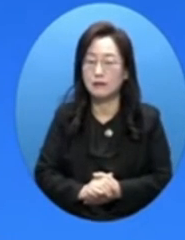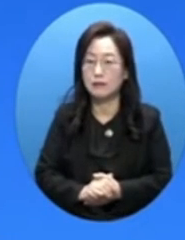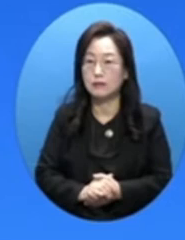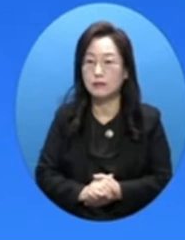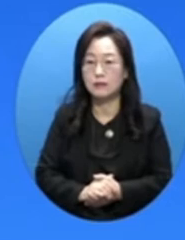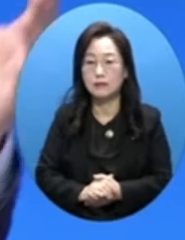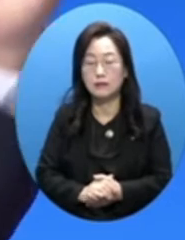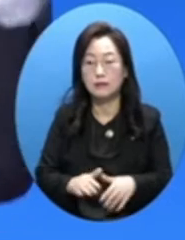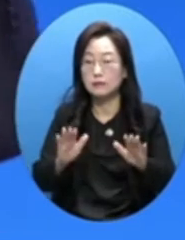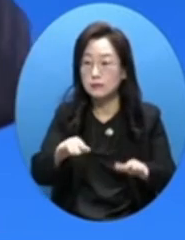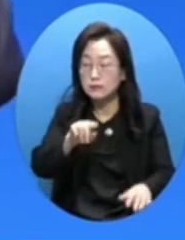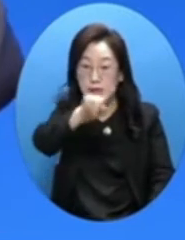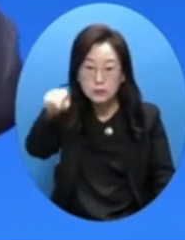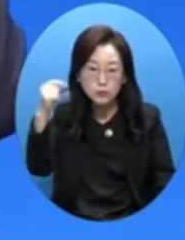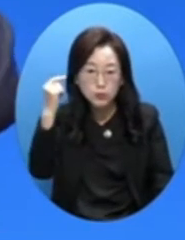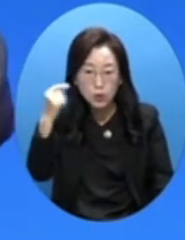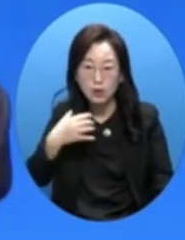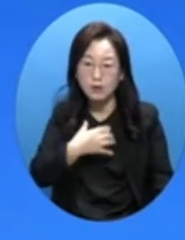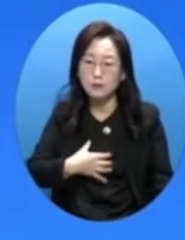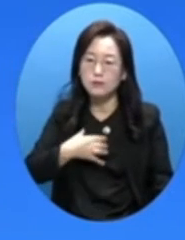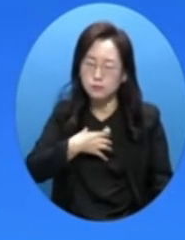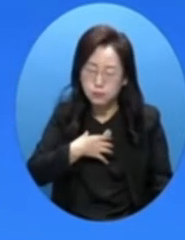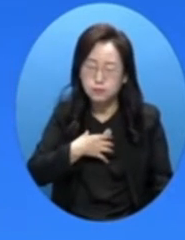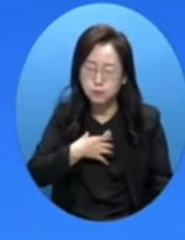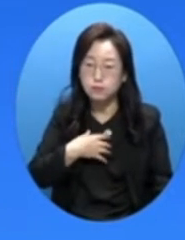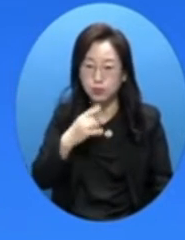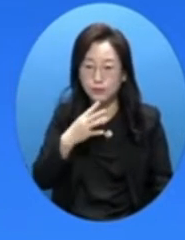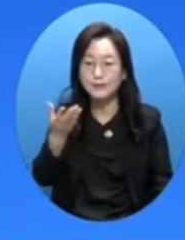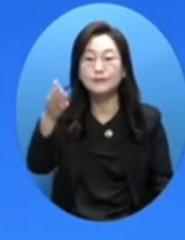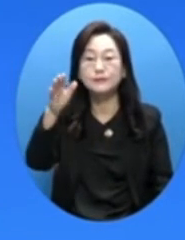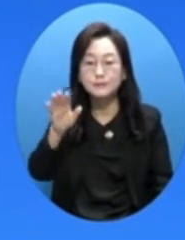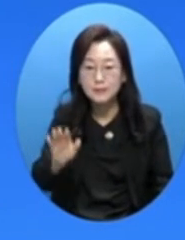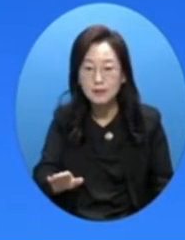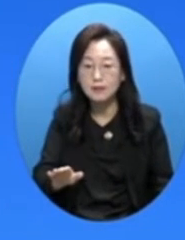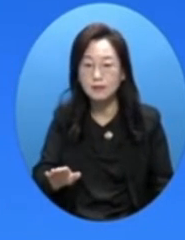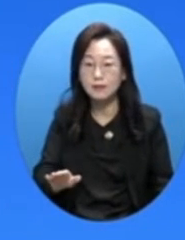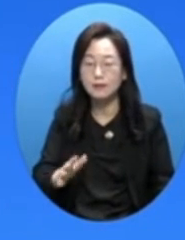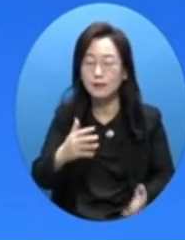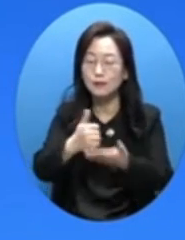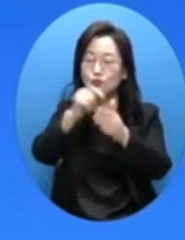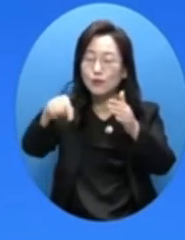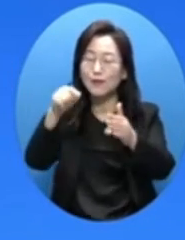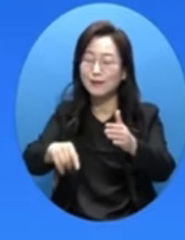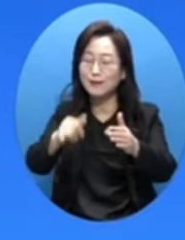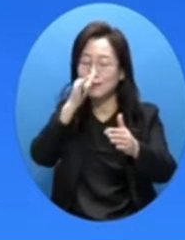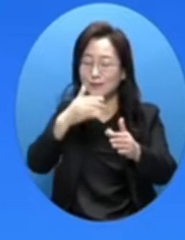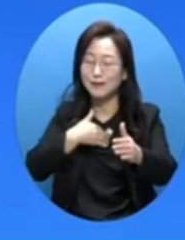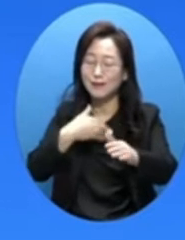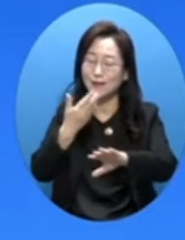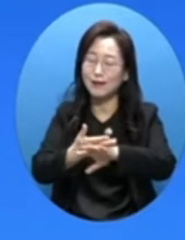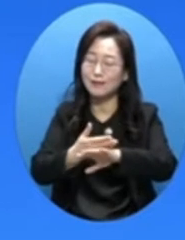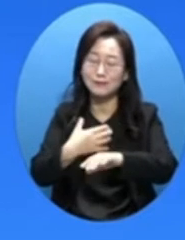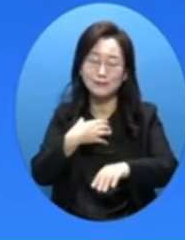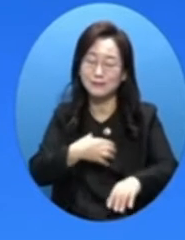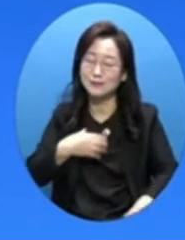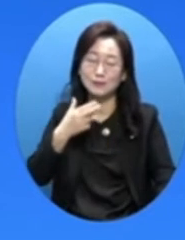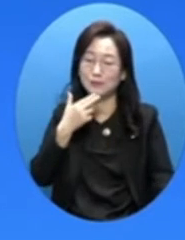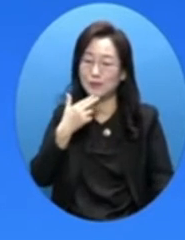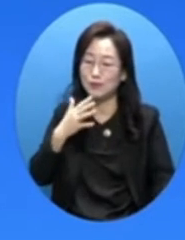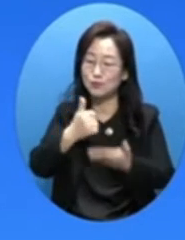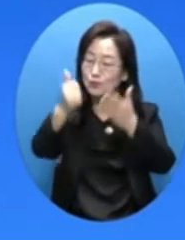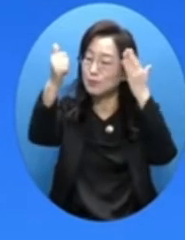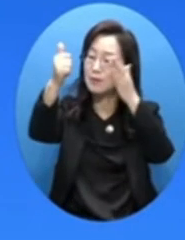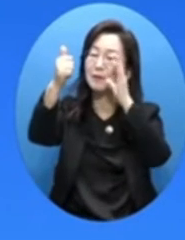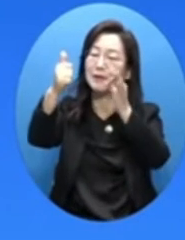그러니까 들려오는 모든 소식이 염려할 뿐인 소식이지만 그러나 주 안에 있는 나에게 딴 근심이 있으랴. 주님을 바라볼 때